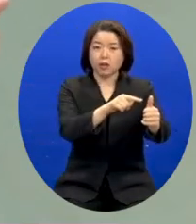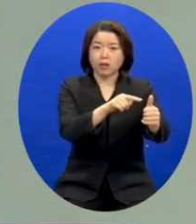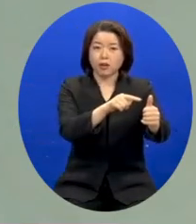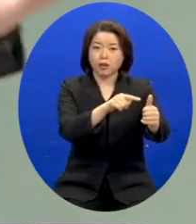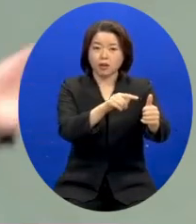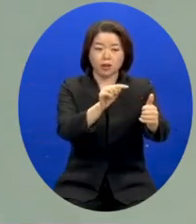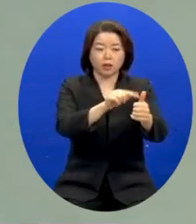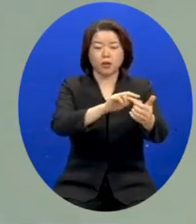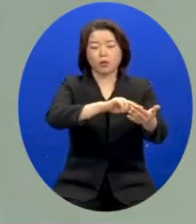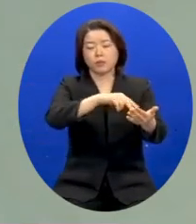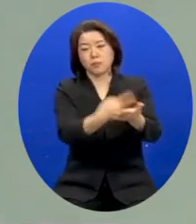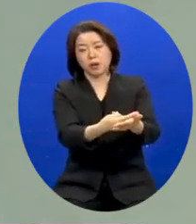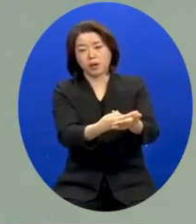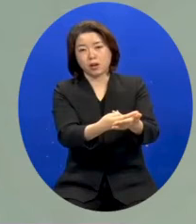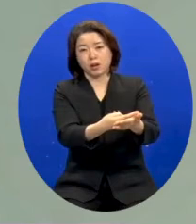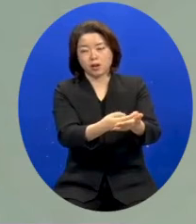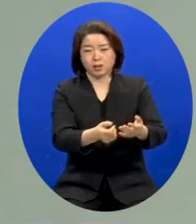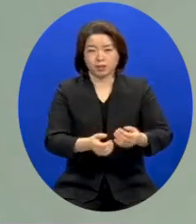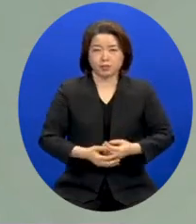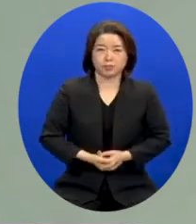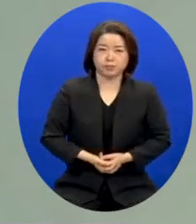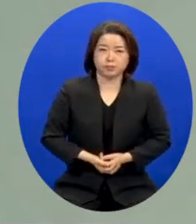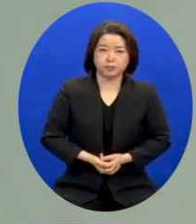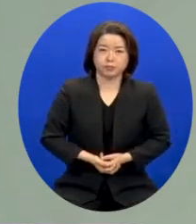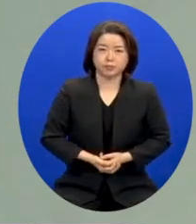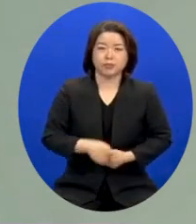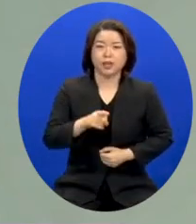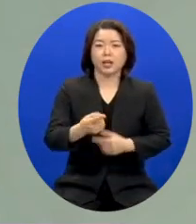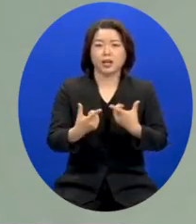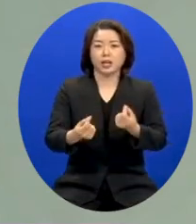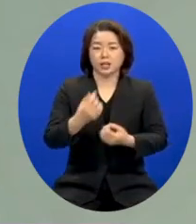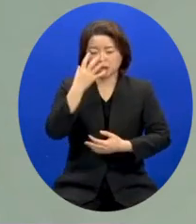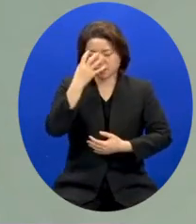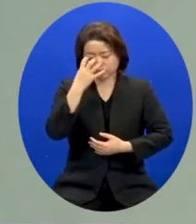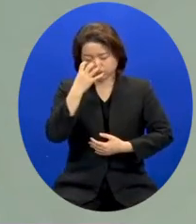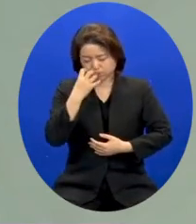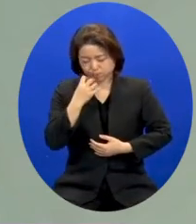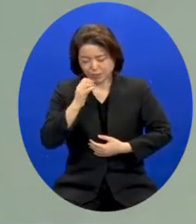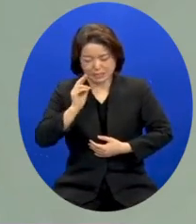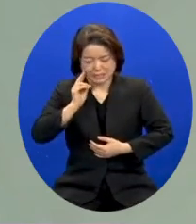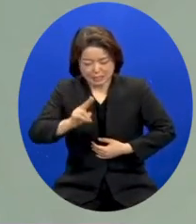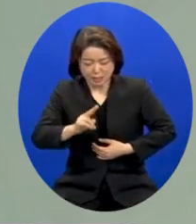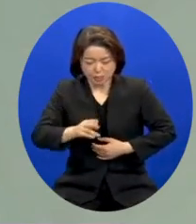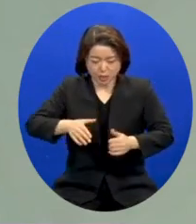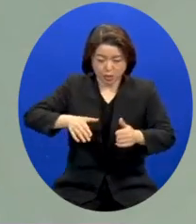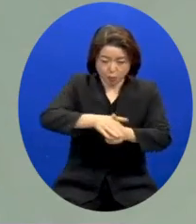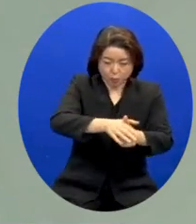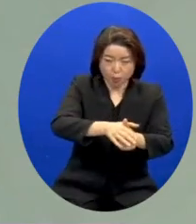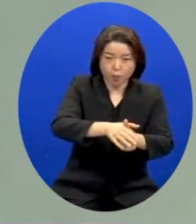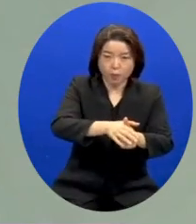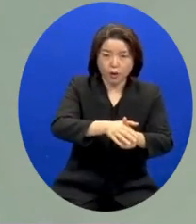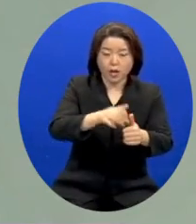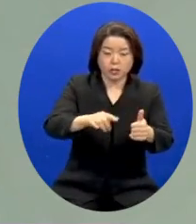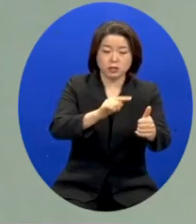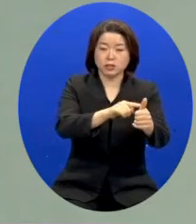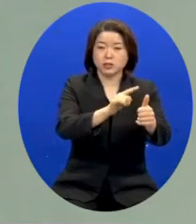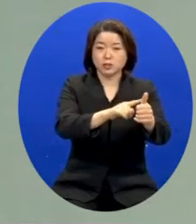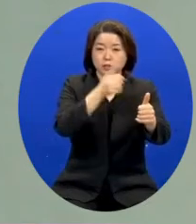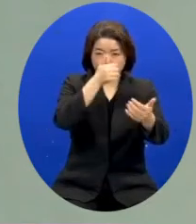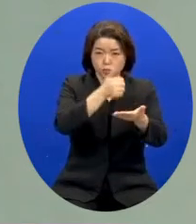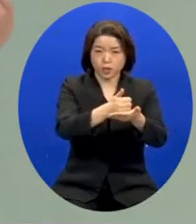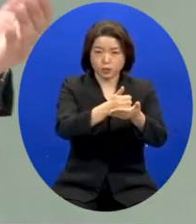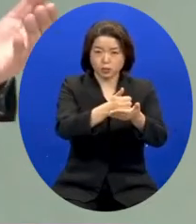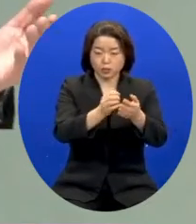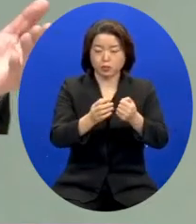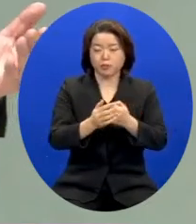씨가 기절하고 말았어요. 그렇게 무참하게 사람을 살해하던 그 끔찍한 그 죄인도